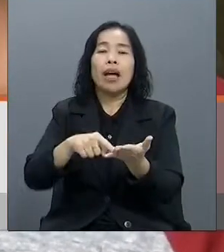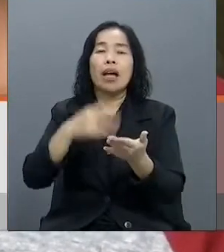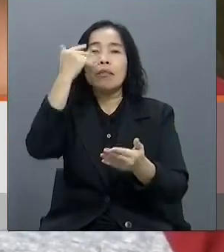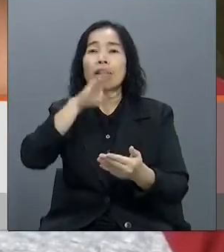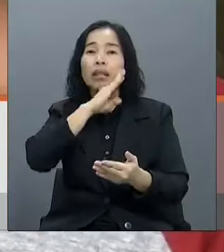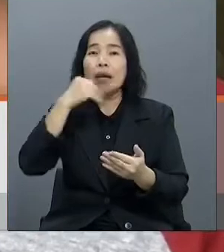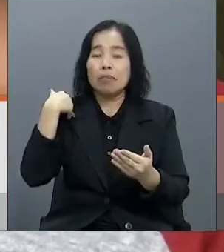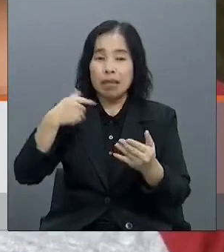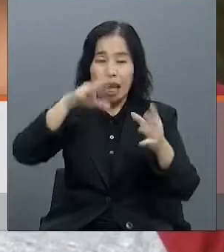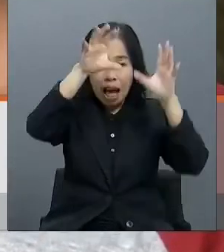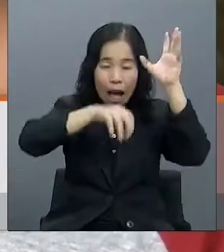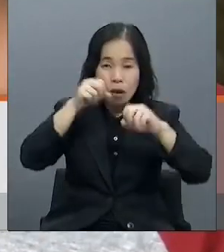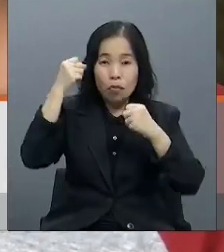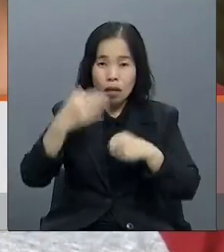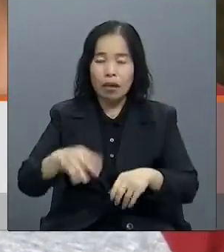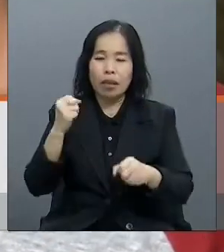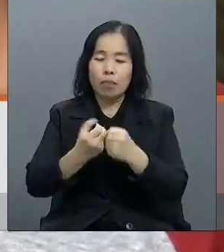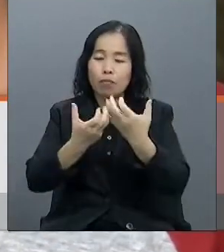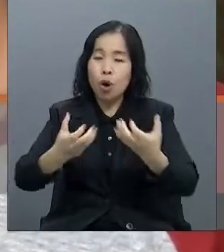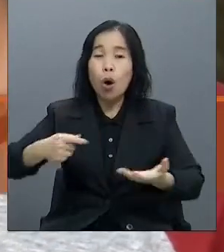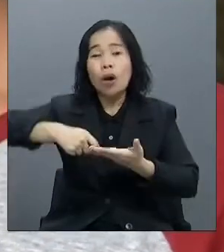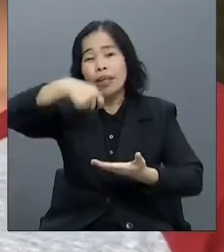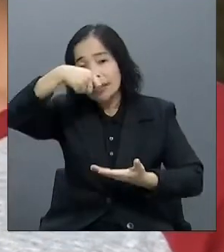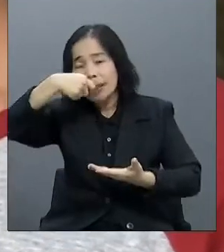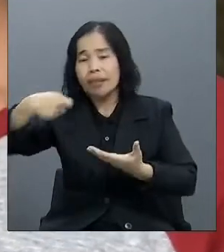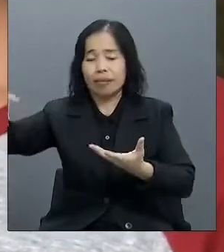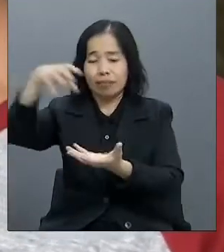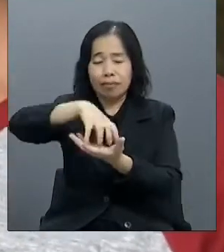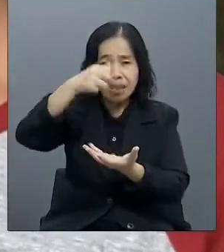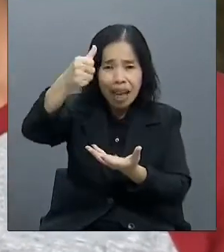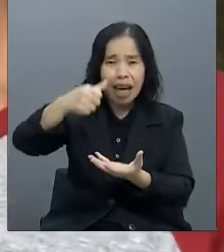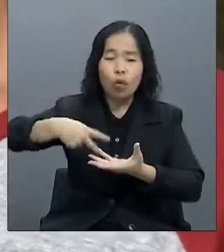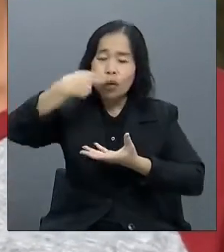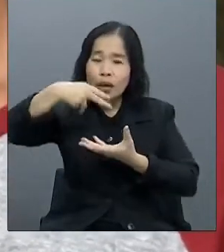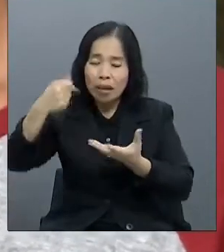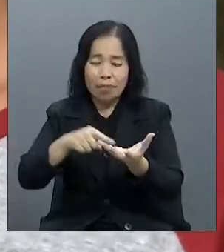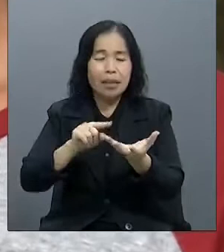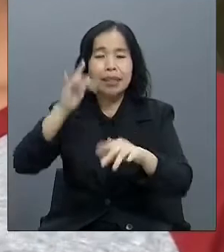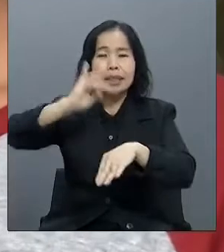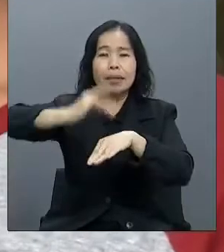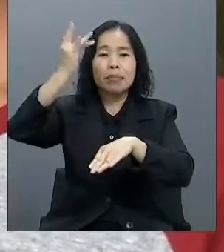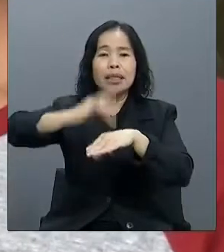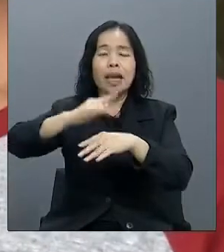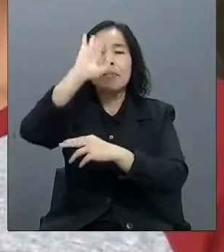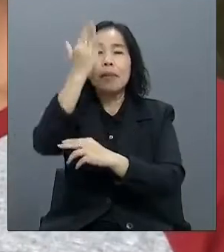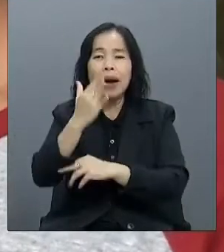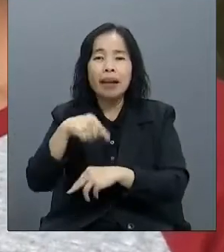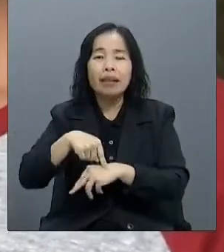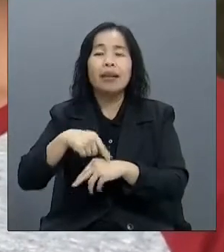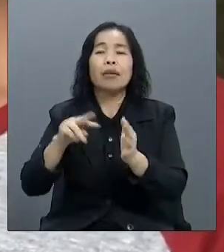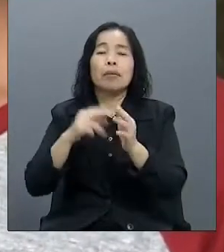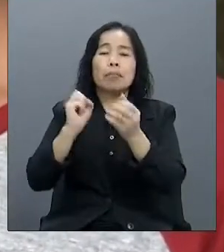าปั๊มเป็นวัสดุจันวัสดุจากธรรมชาติเนี่ยมันก็จะช่วยลดการเรียกว่